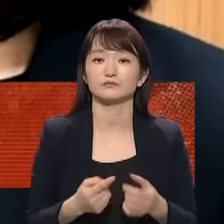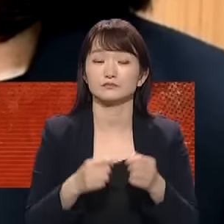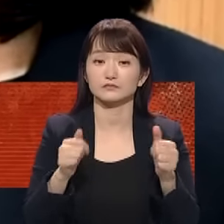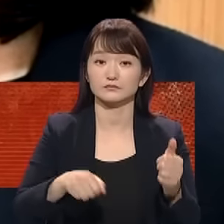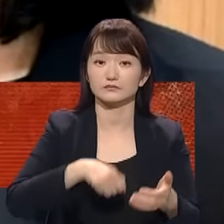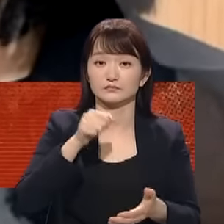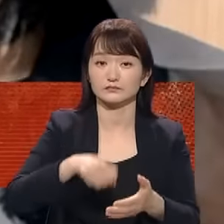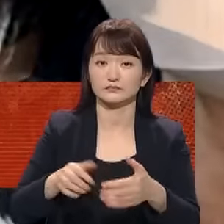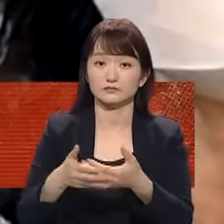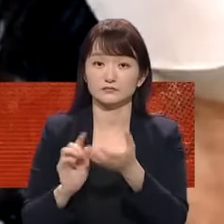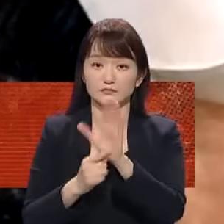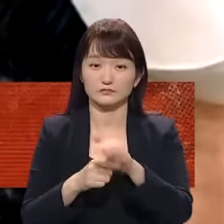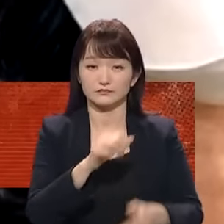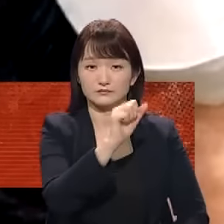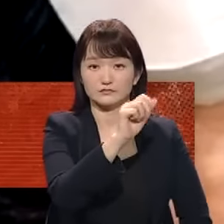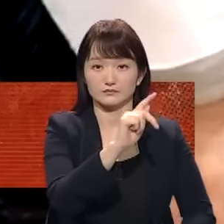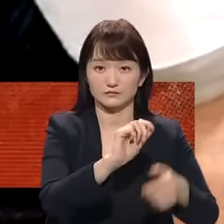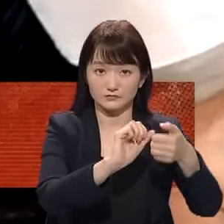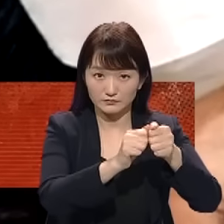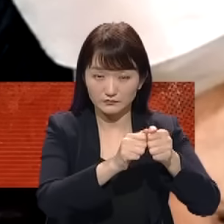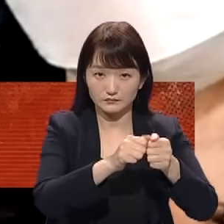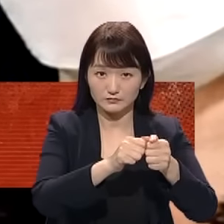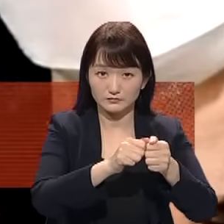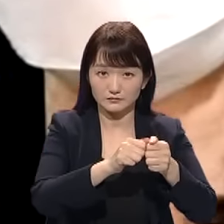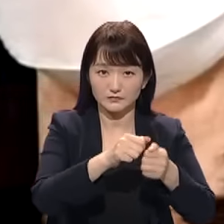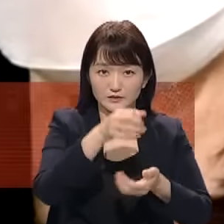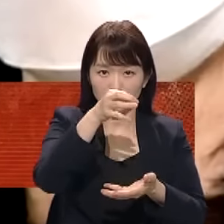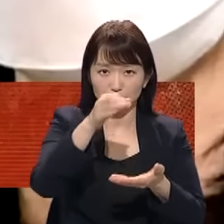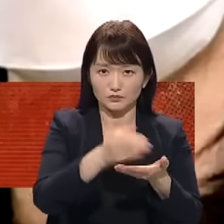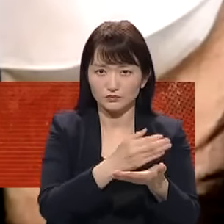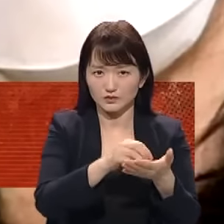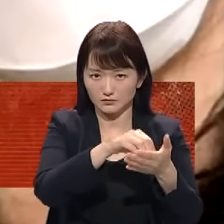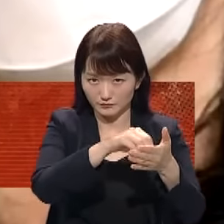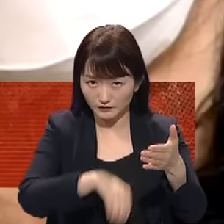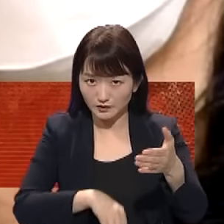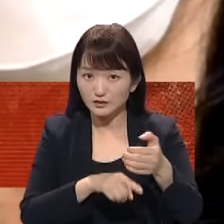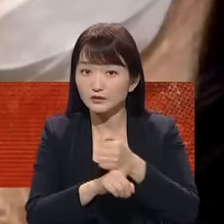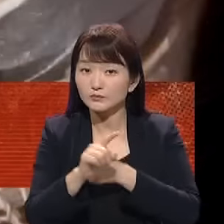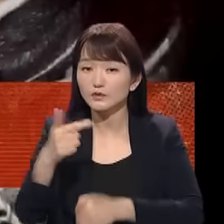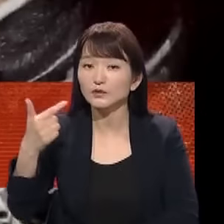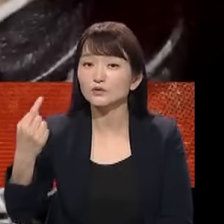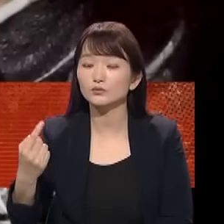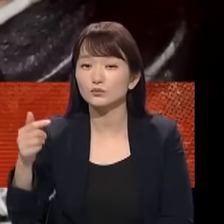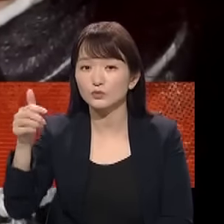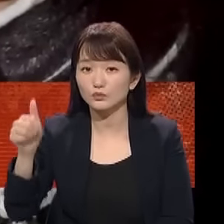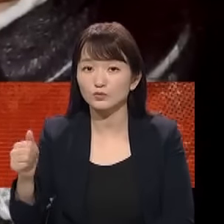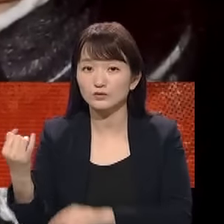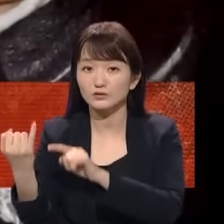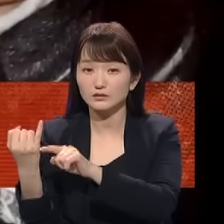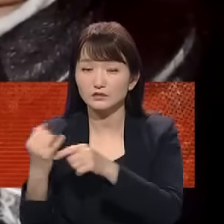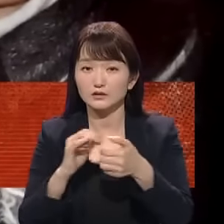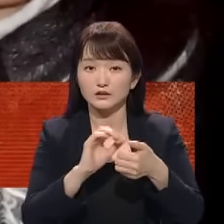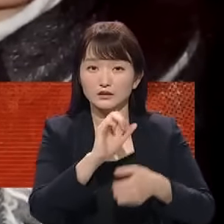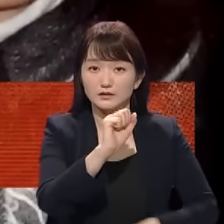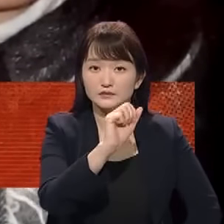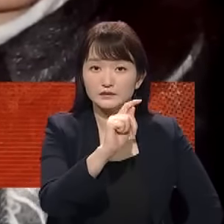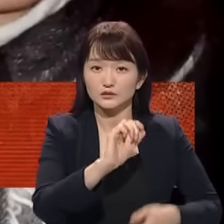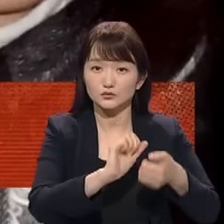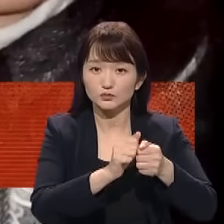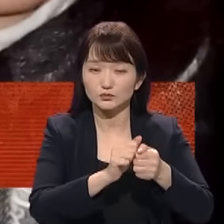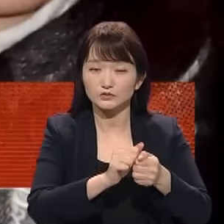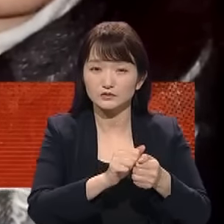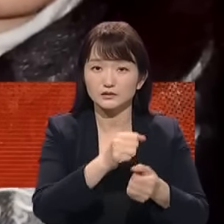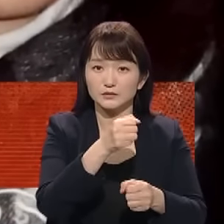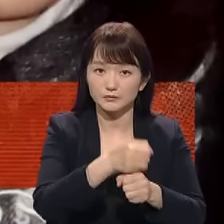1심 재판부는 SK 주식을 재산 분할 대상에서 제외했습니다. 이유는 노소영 관장이 SK 주식 형성과 유지,